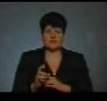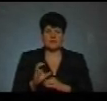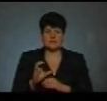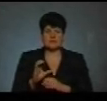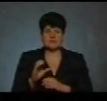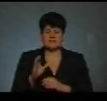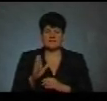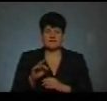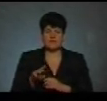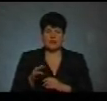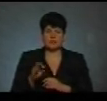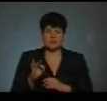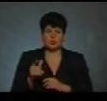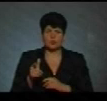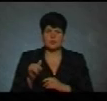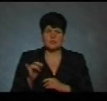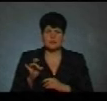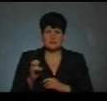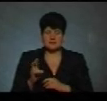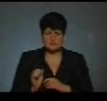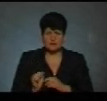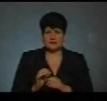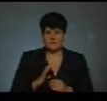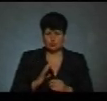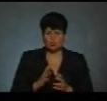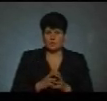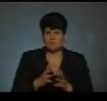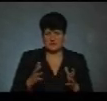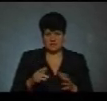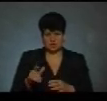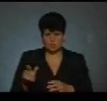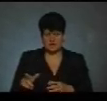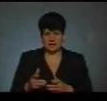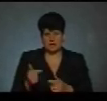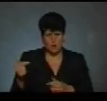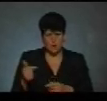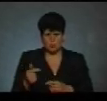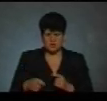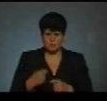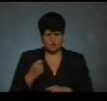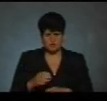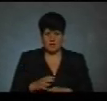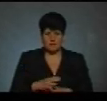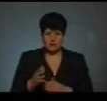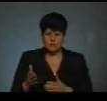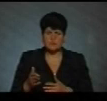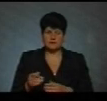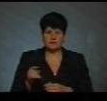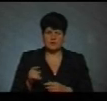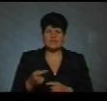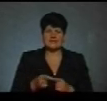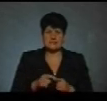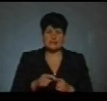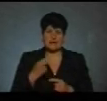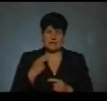Свято-Вікська лавра, та що знаходиться в Донецькій області, де було набагато більше людей, набагато грубші порушення. Вони, ці кримінальні